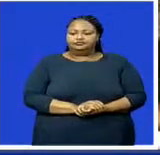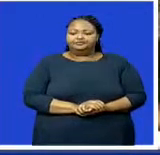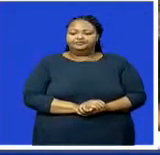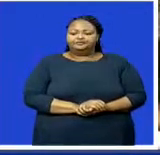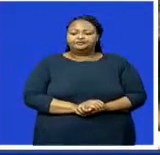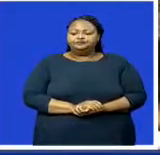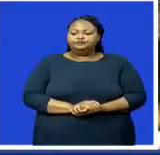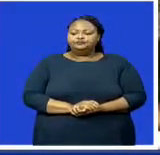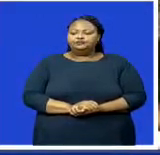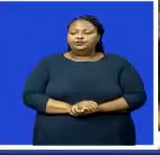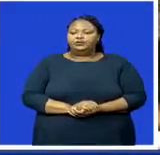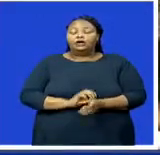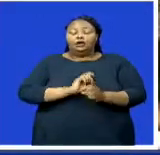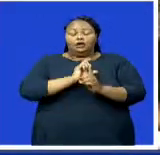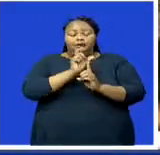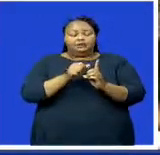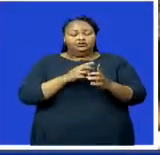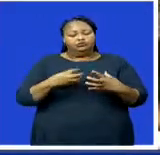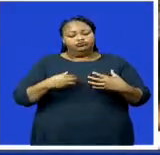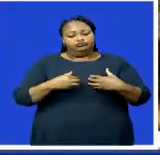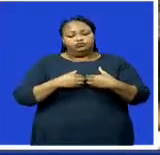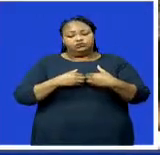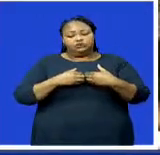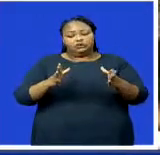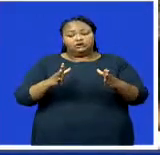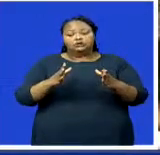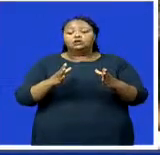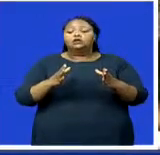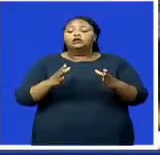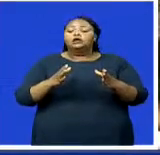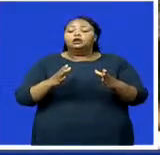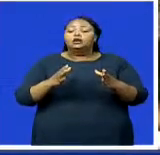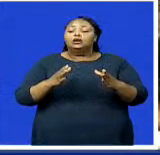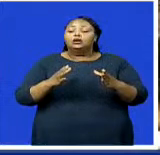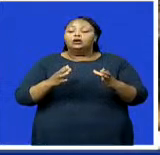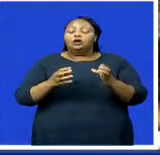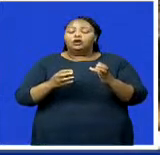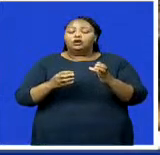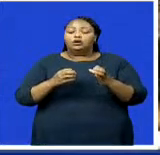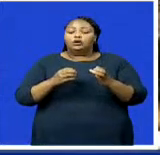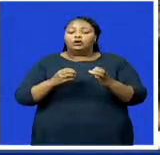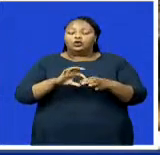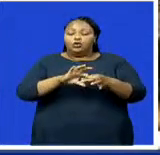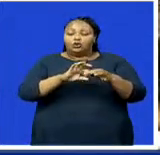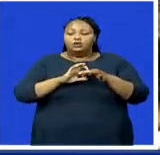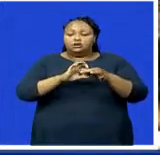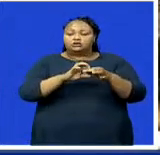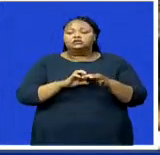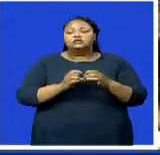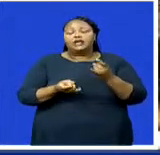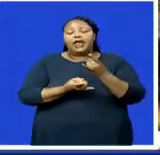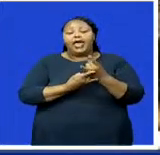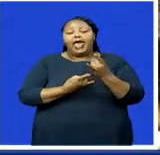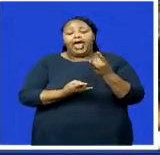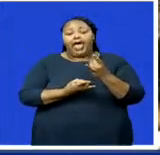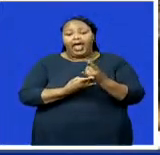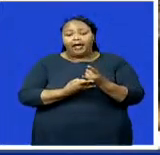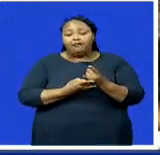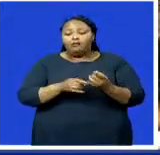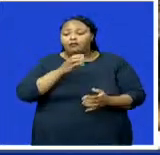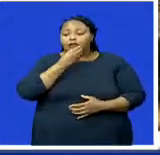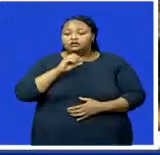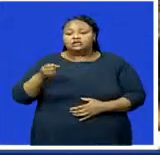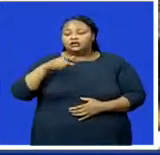Umsungulu wenhlangano lesita bamfla badzala esicalisa foundation imphunga Thoni Sibanze yithi luthandvo lwemakhosi elive